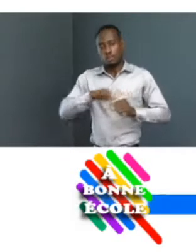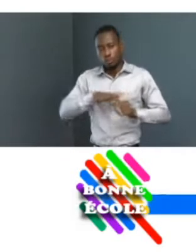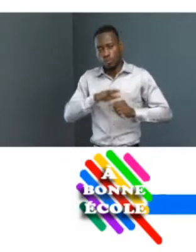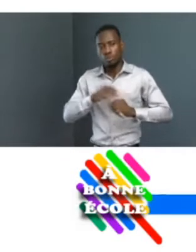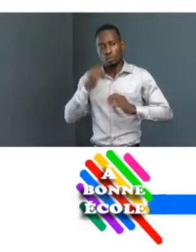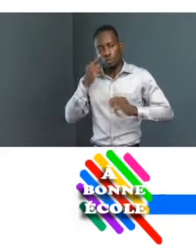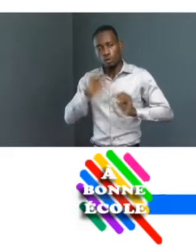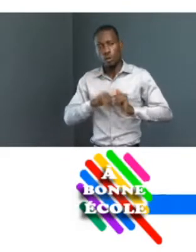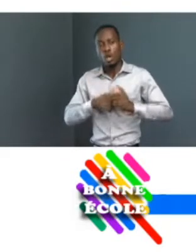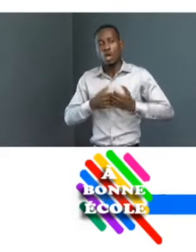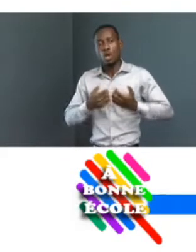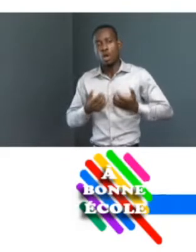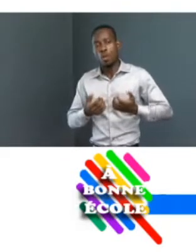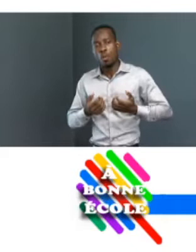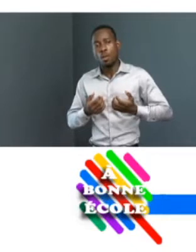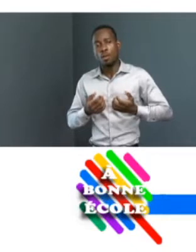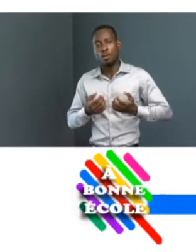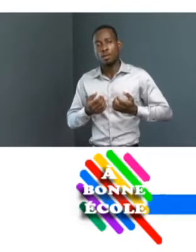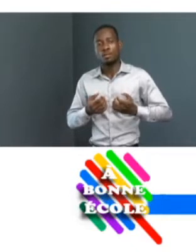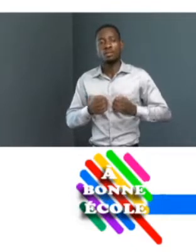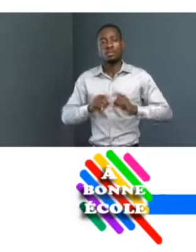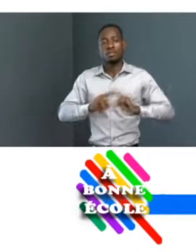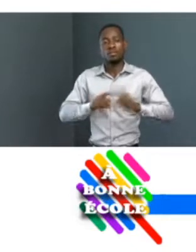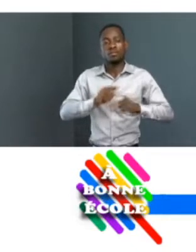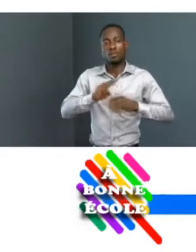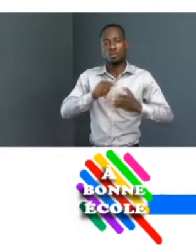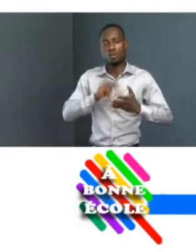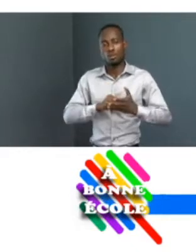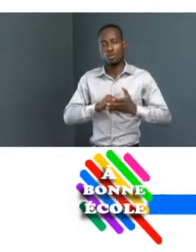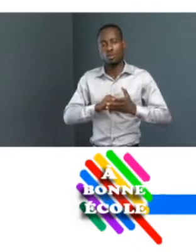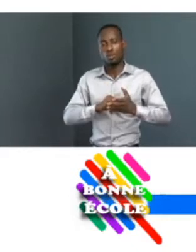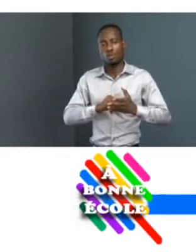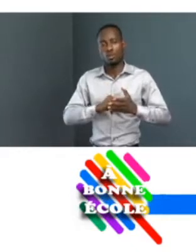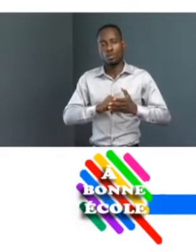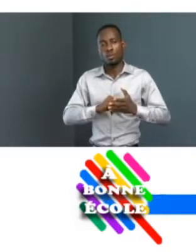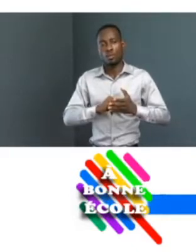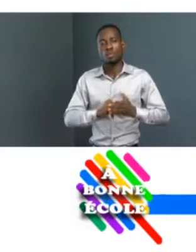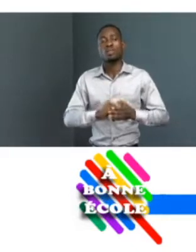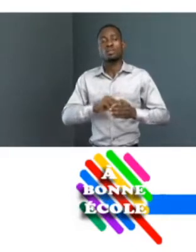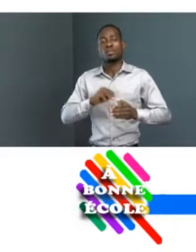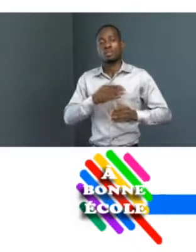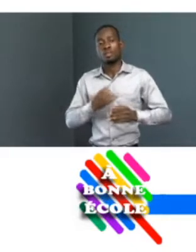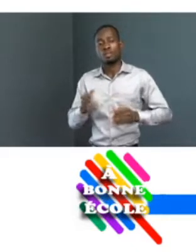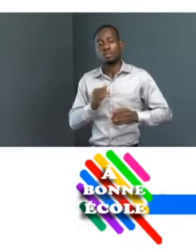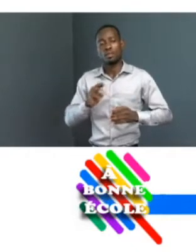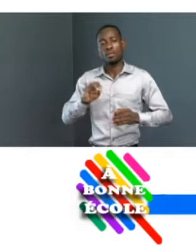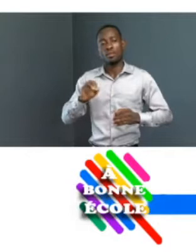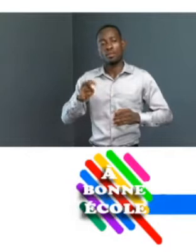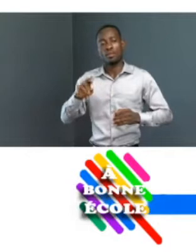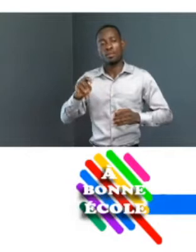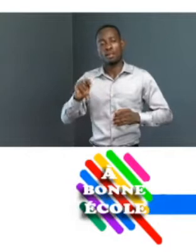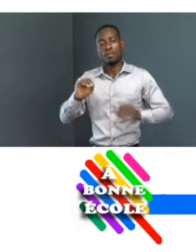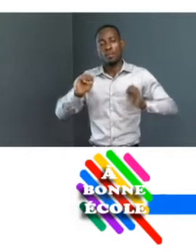comment ces différents milieux et ces membranes permettent à